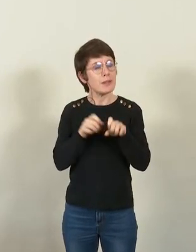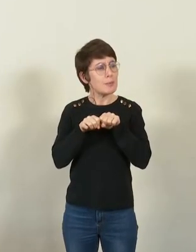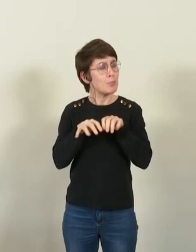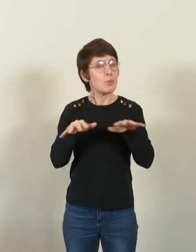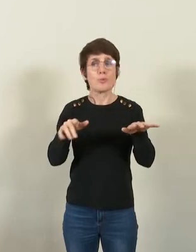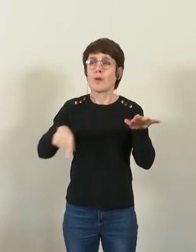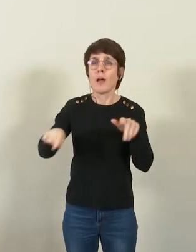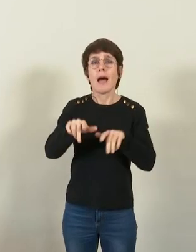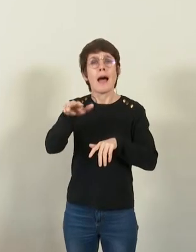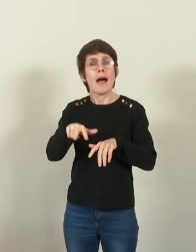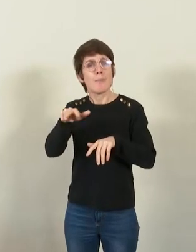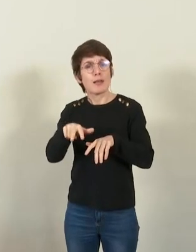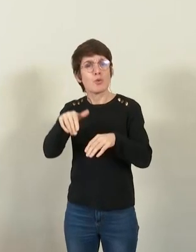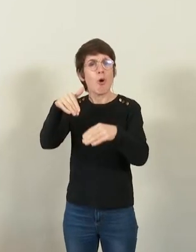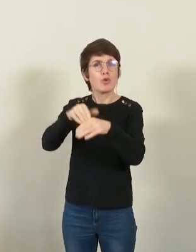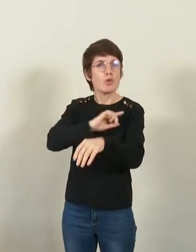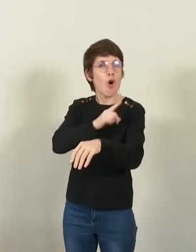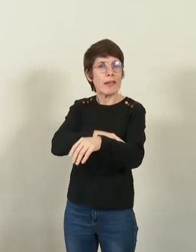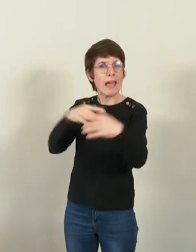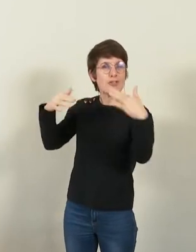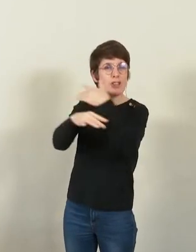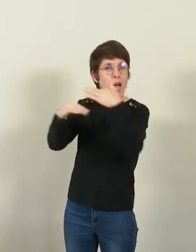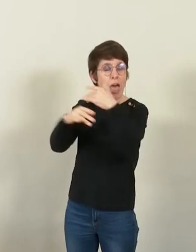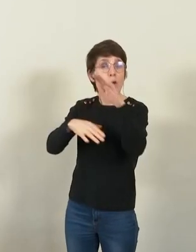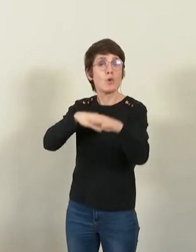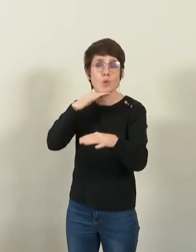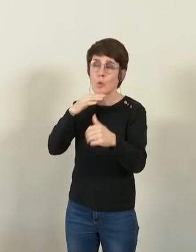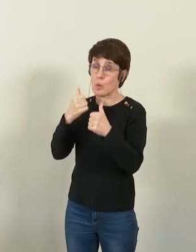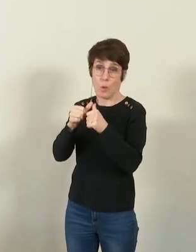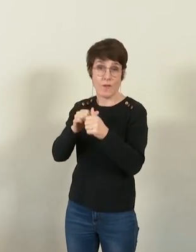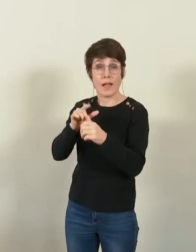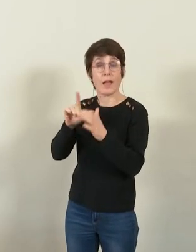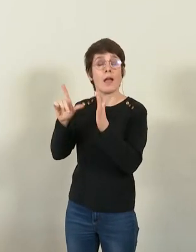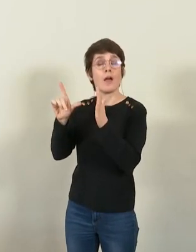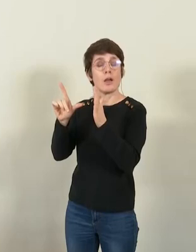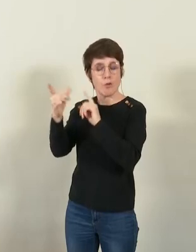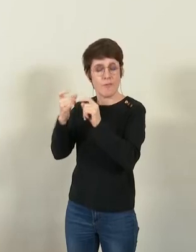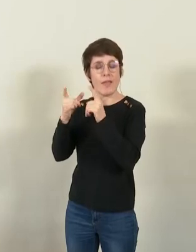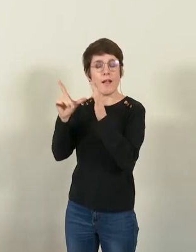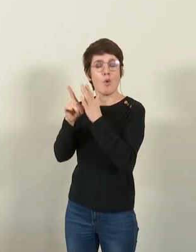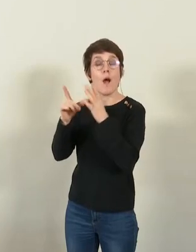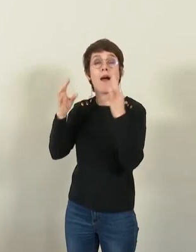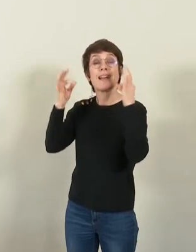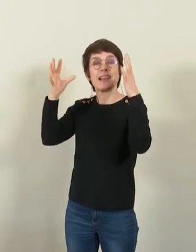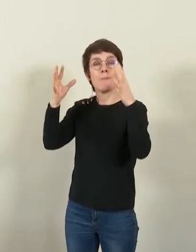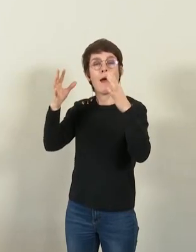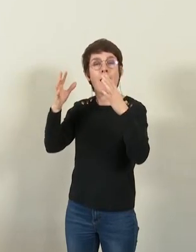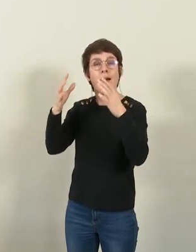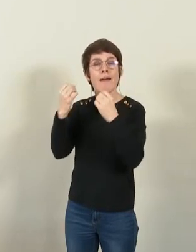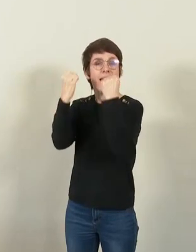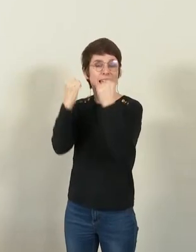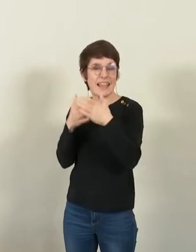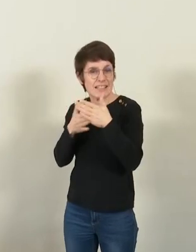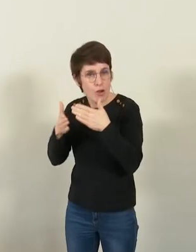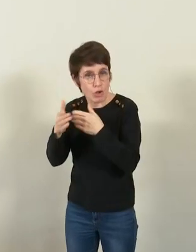locations des appartements passoir énergétique identifié dans la loi climat et résilience et on trouve que c'est vraiment un